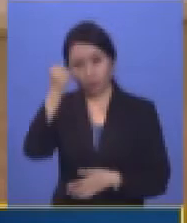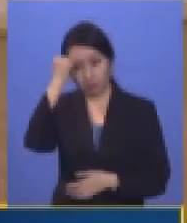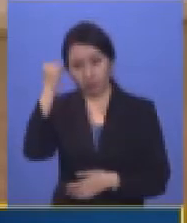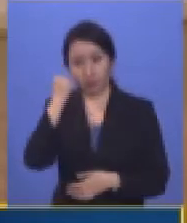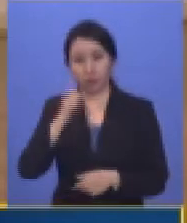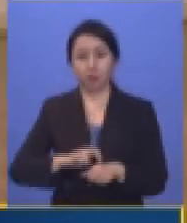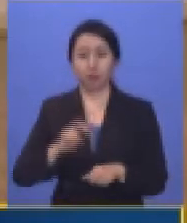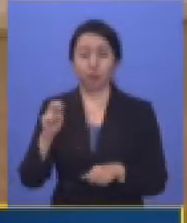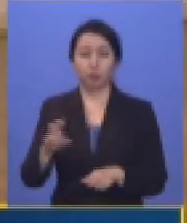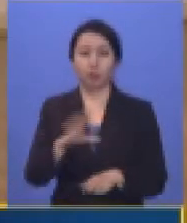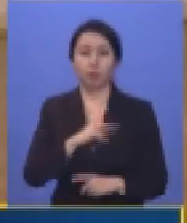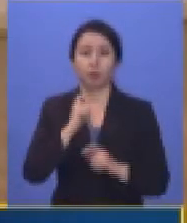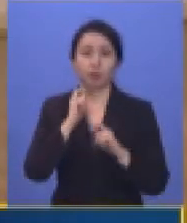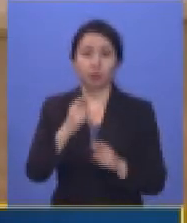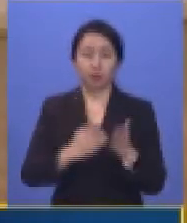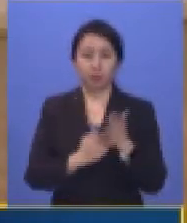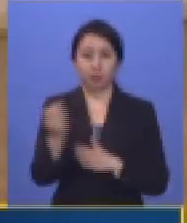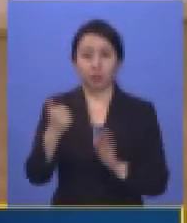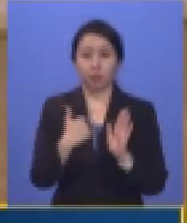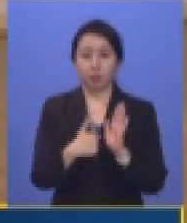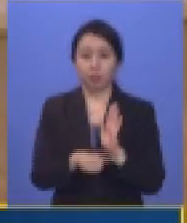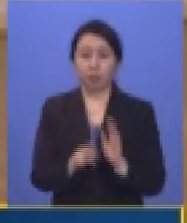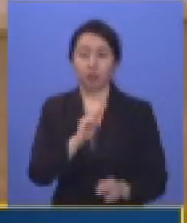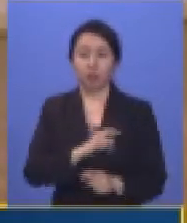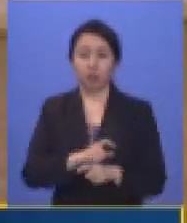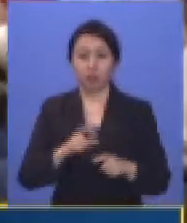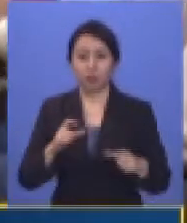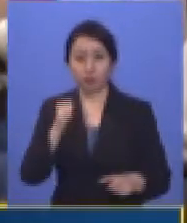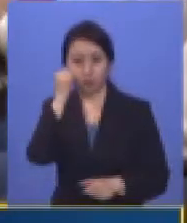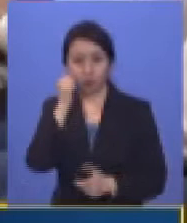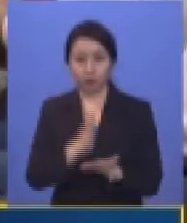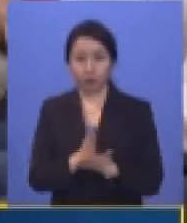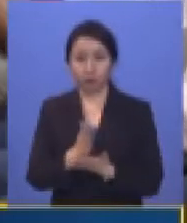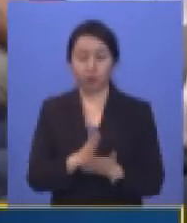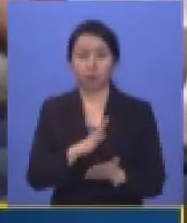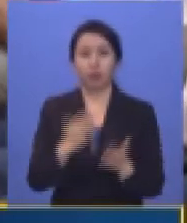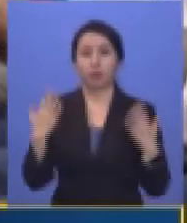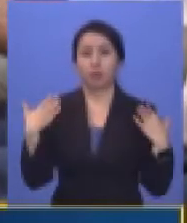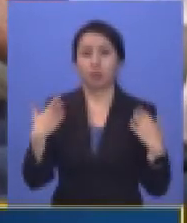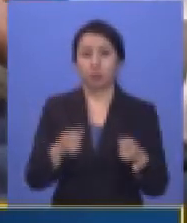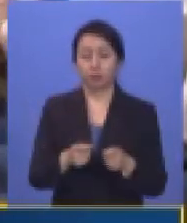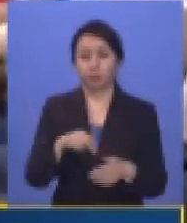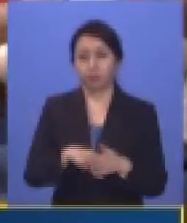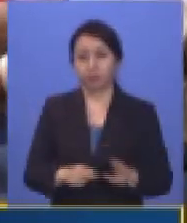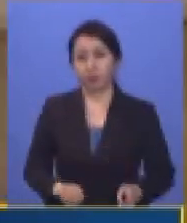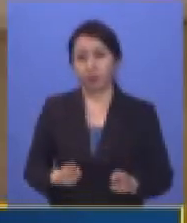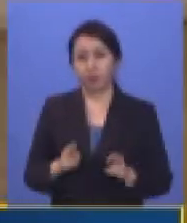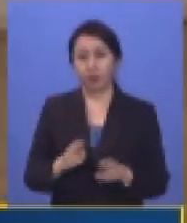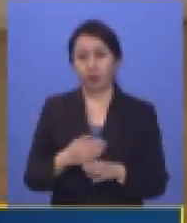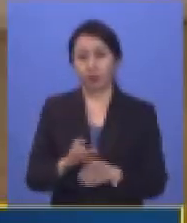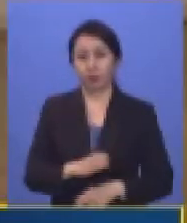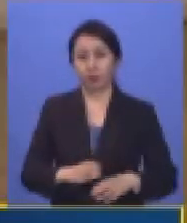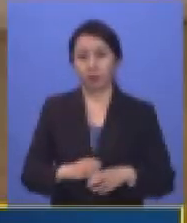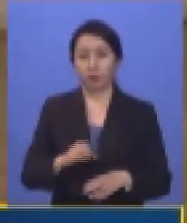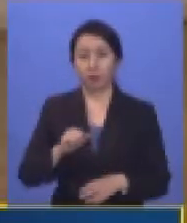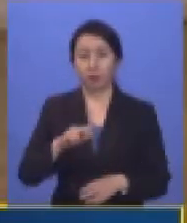благодарственными письмами было награждено свыше 60 сотрудников и ветеранов. В их числе начальник оперативно-криминалистического отдела